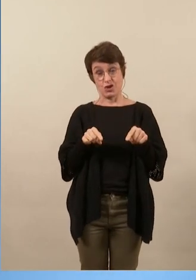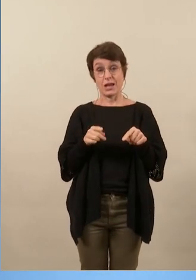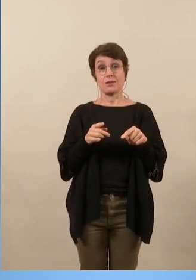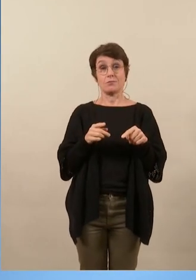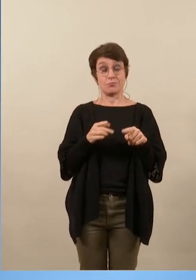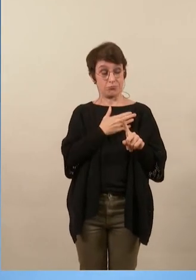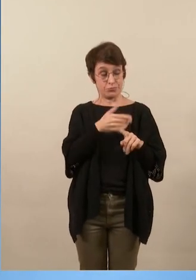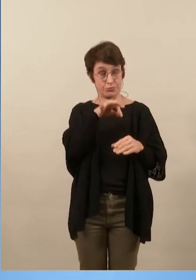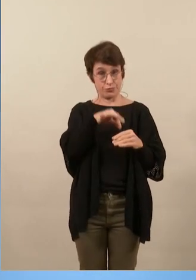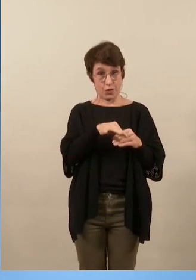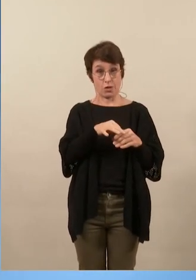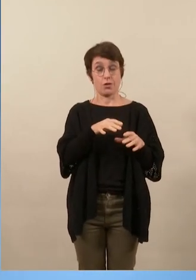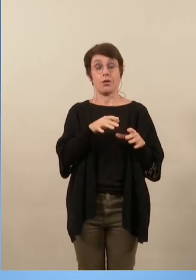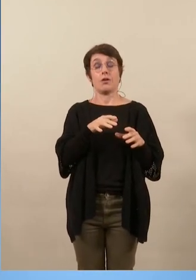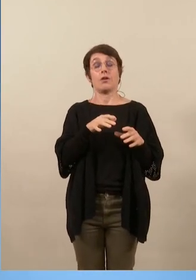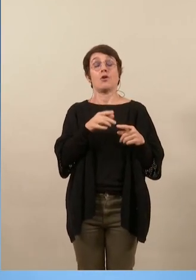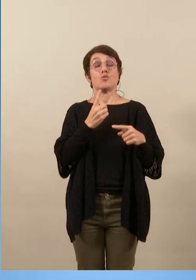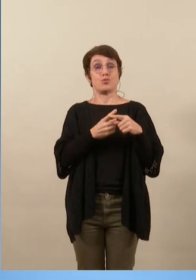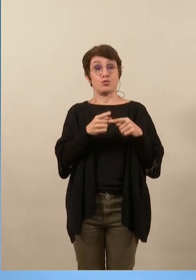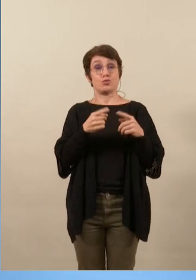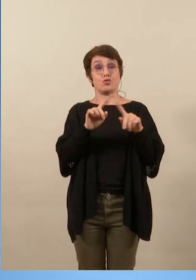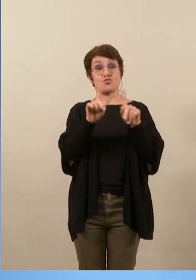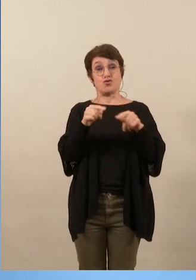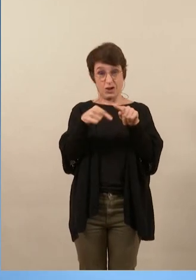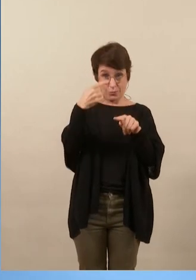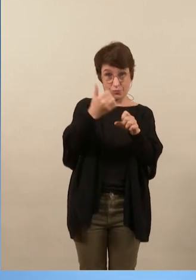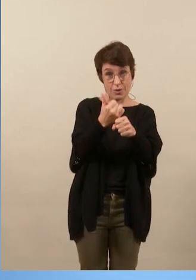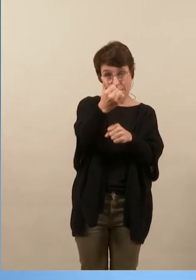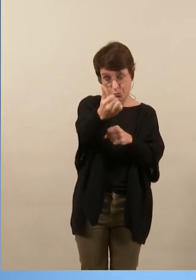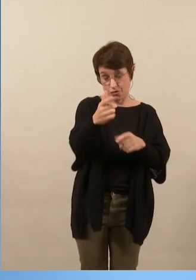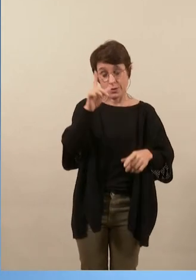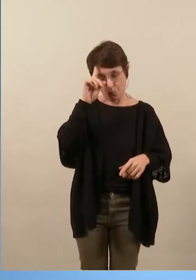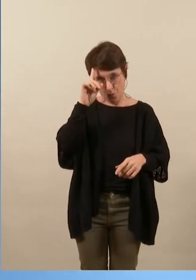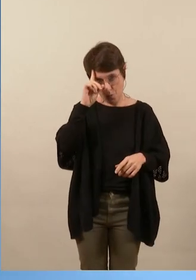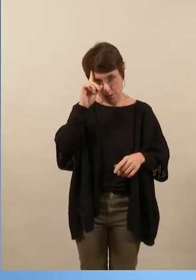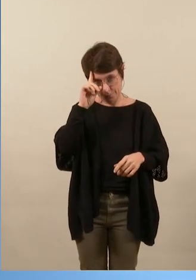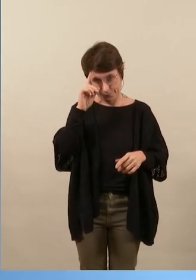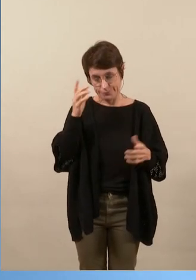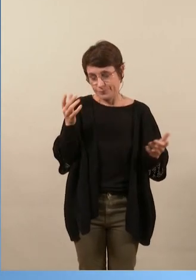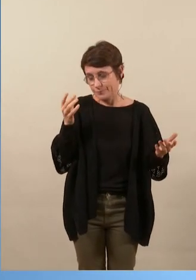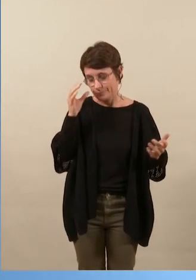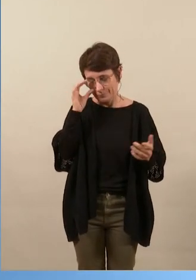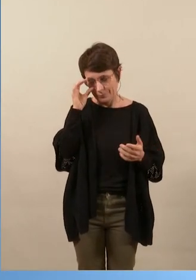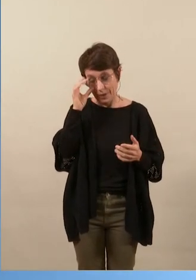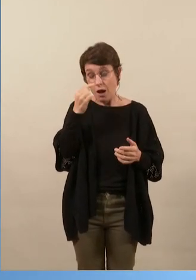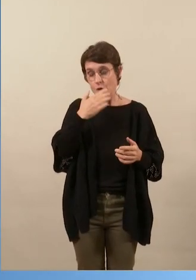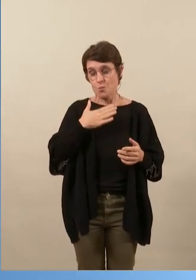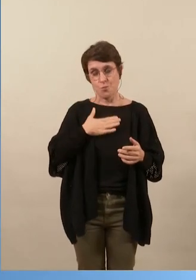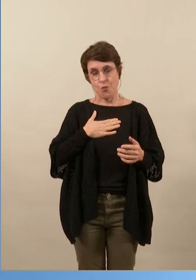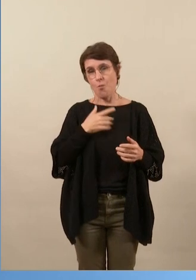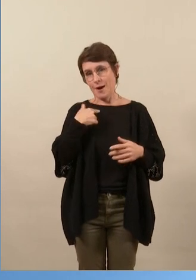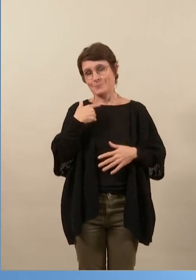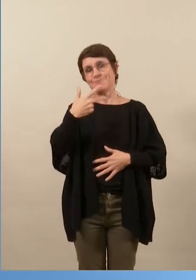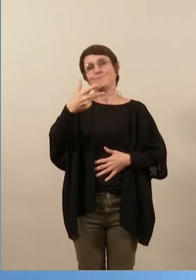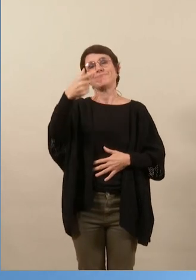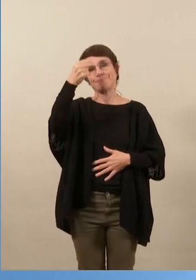moi c'est que quoi que nous disions c'est l'explication pour laquelle vous ne pouvez pas changer de cap et vous ne pouvez pas prendre la